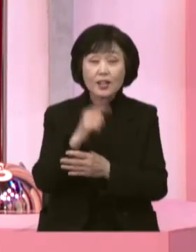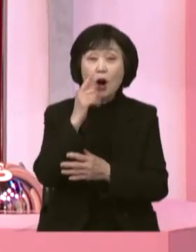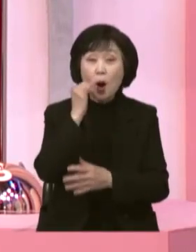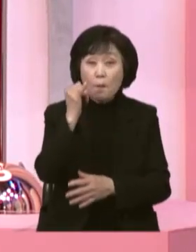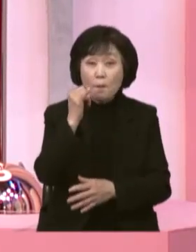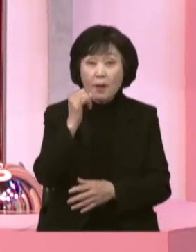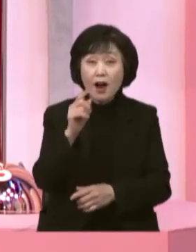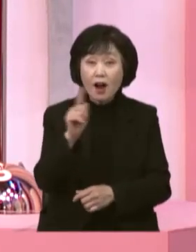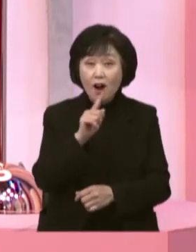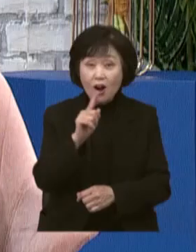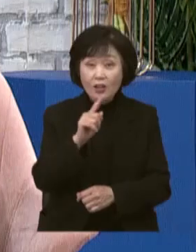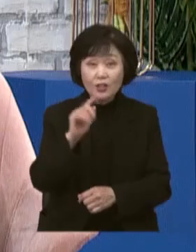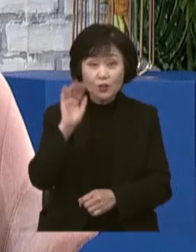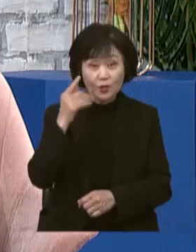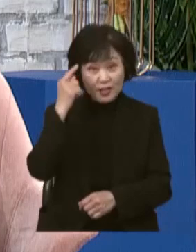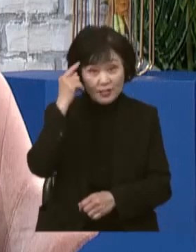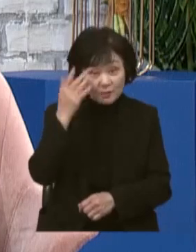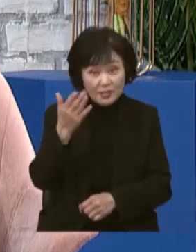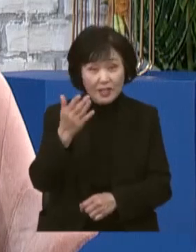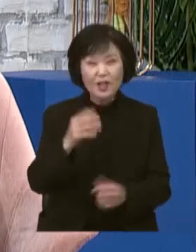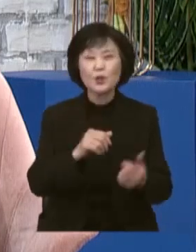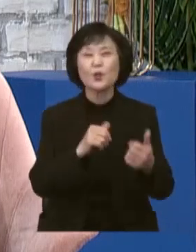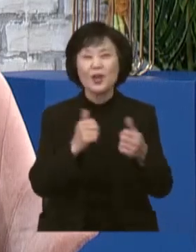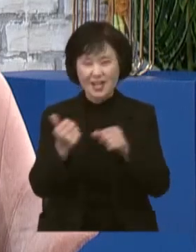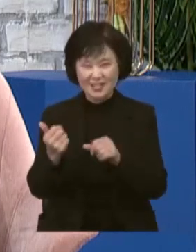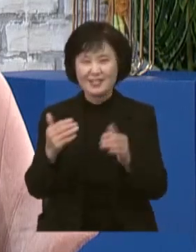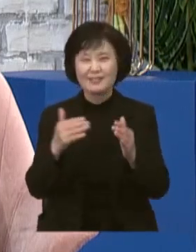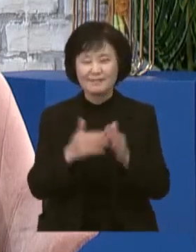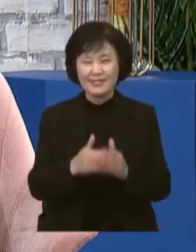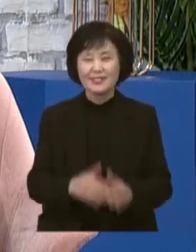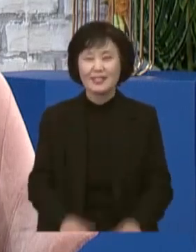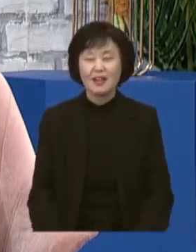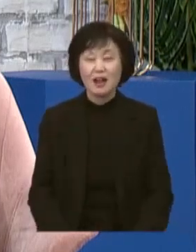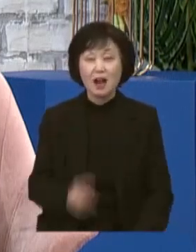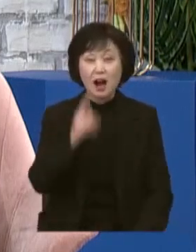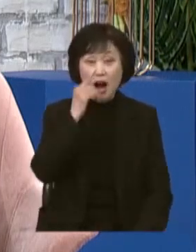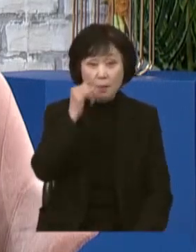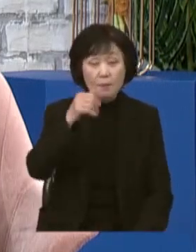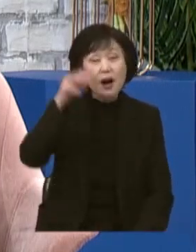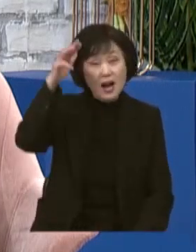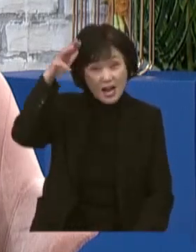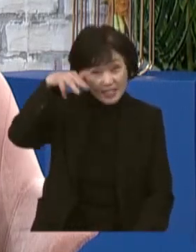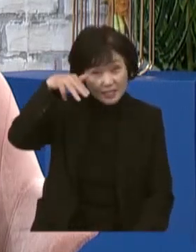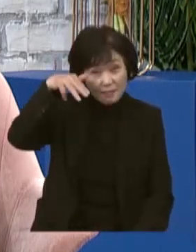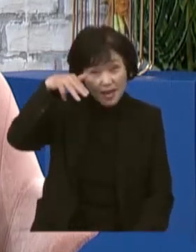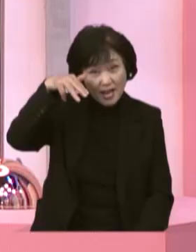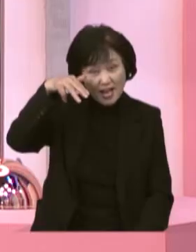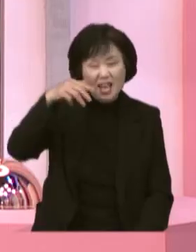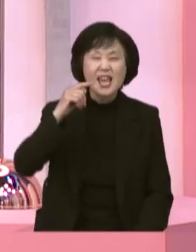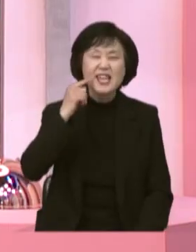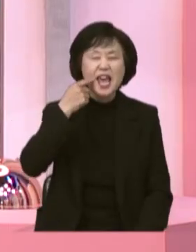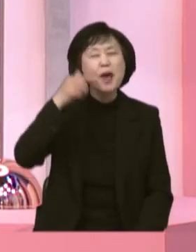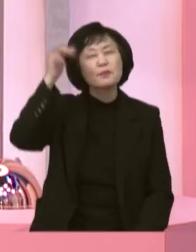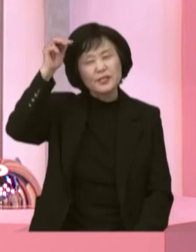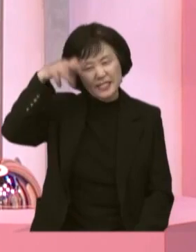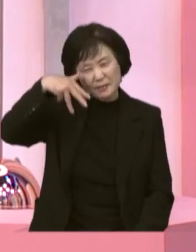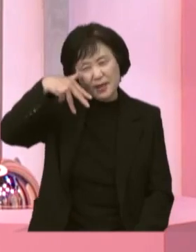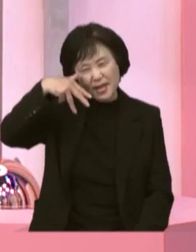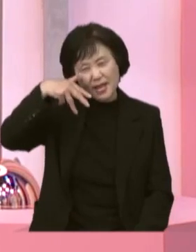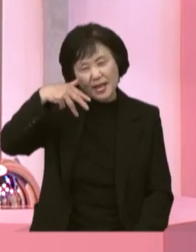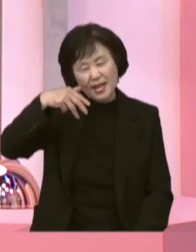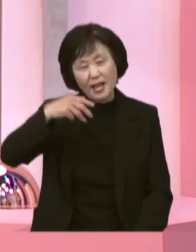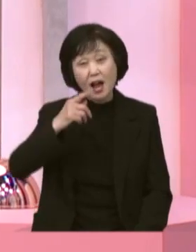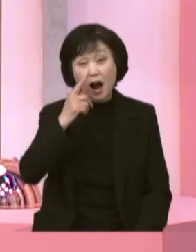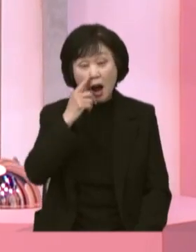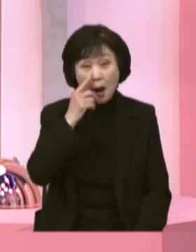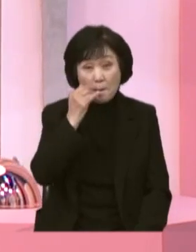돌아가셨죠. 97세에 돌아가셨죠. 97? 아우 장수하셨다. 근데 예. 어머니가 치매를 좀 앓다가 돌아가셨어요? 예쁜 치매. 예쁜